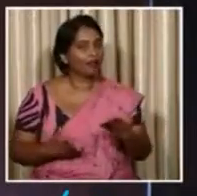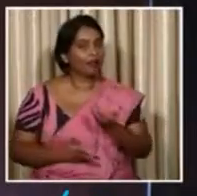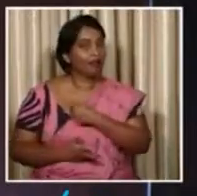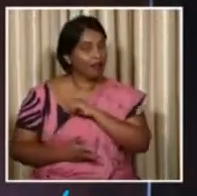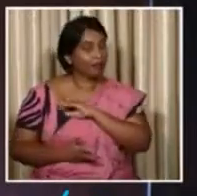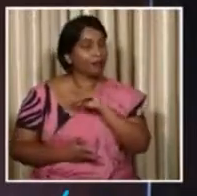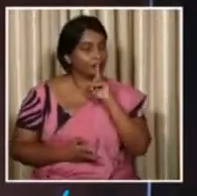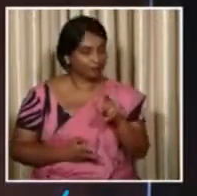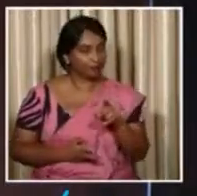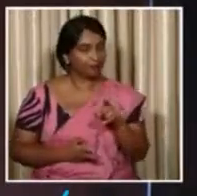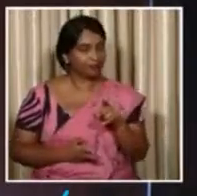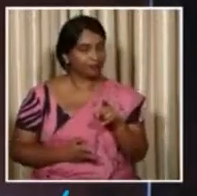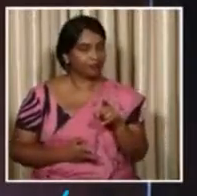කියන්නේ